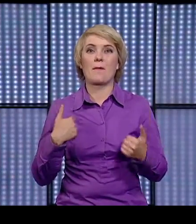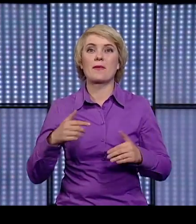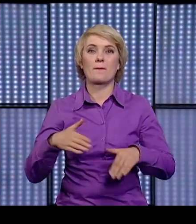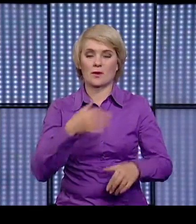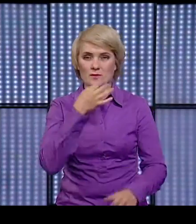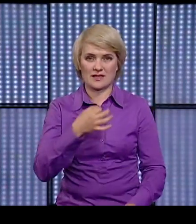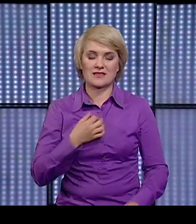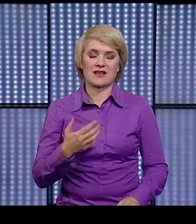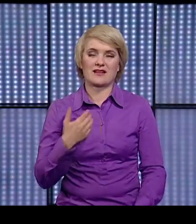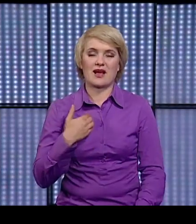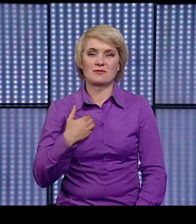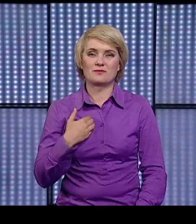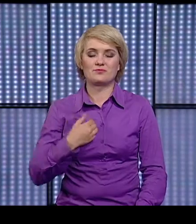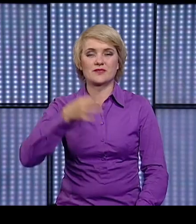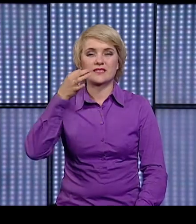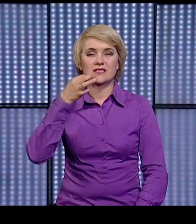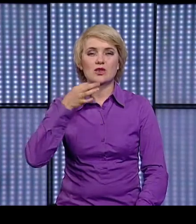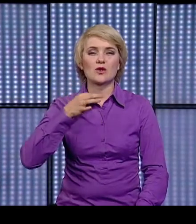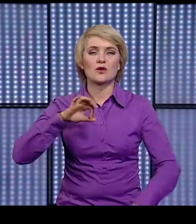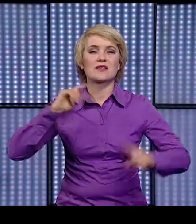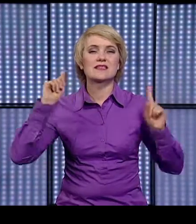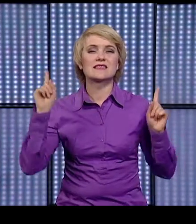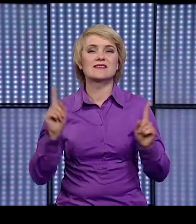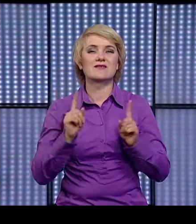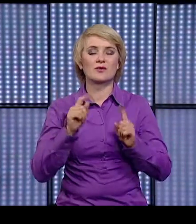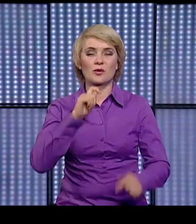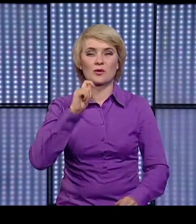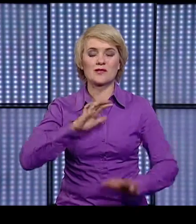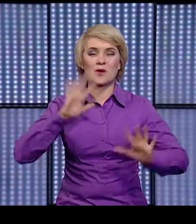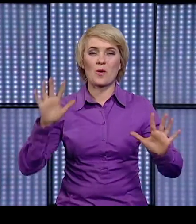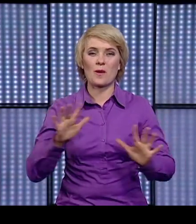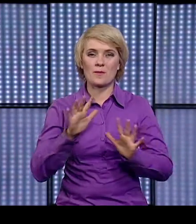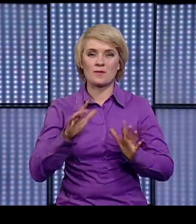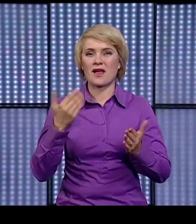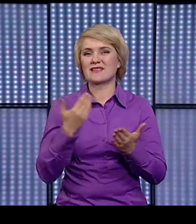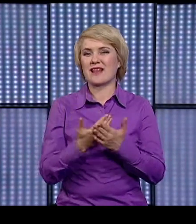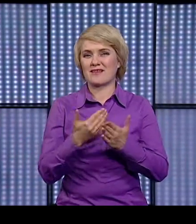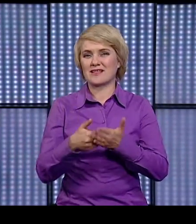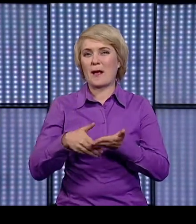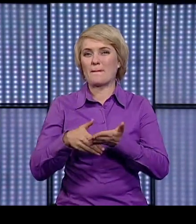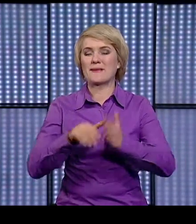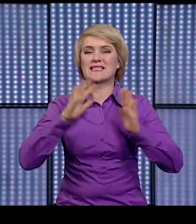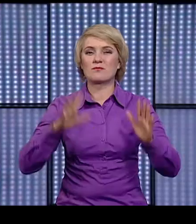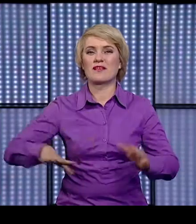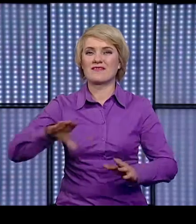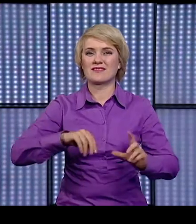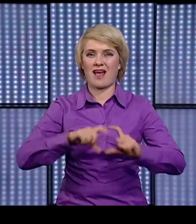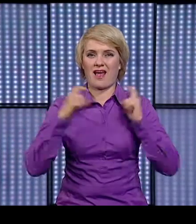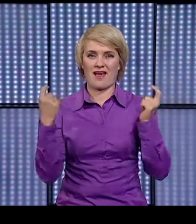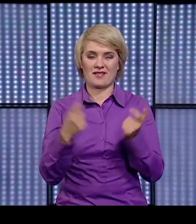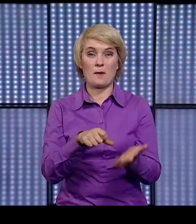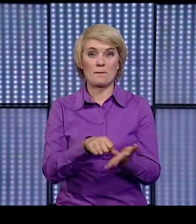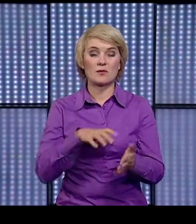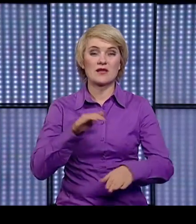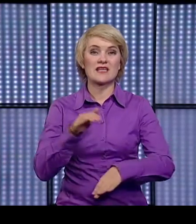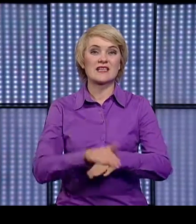що я. Солодким звуком українського гімну, здавалося, підспівувала вся Лагоа-арена. Адже присутні стали свідками історичної